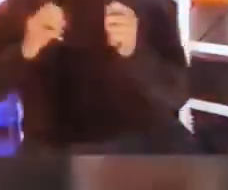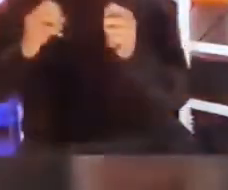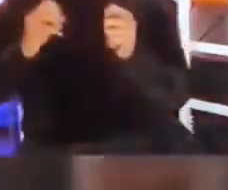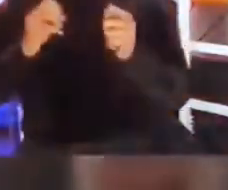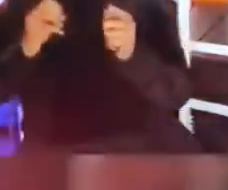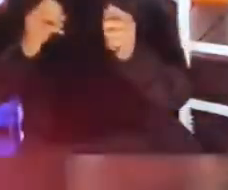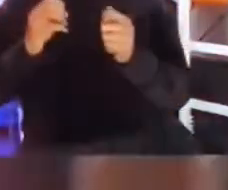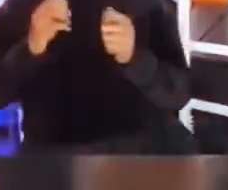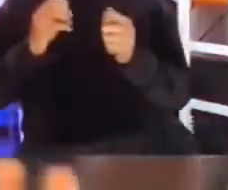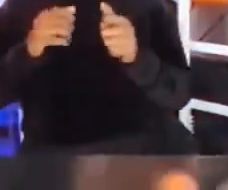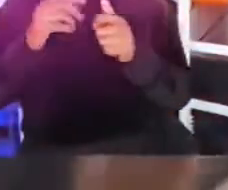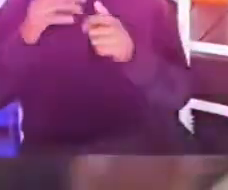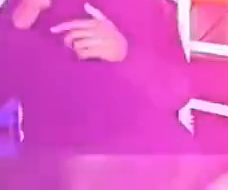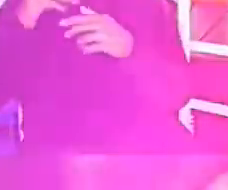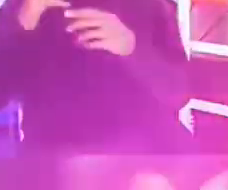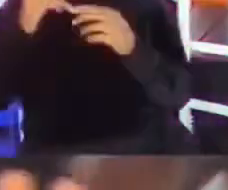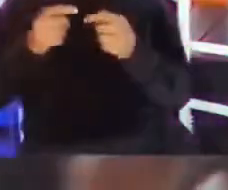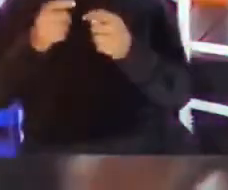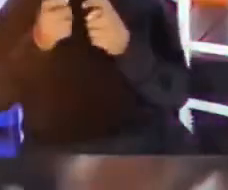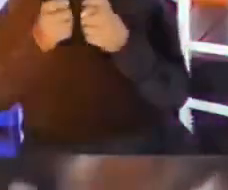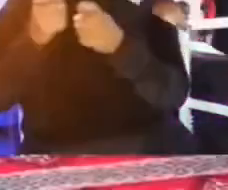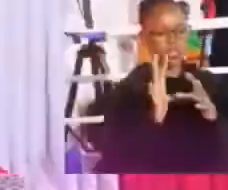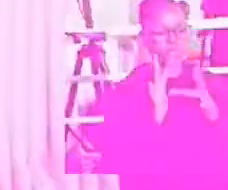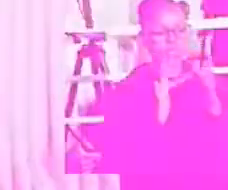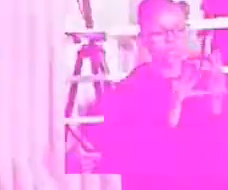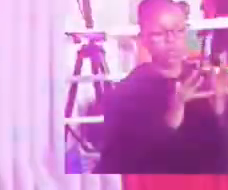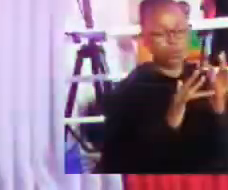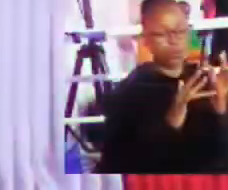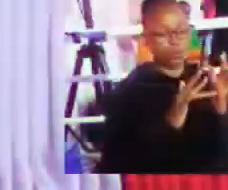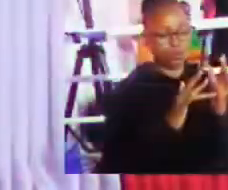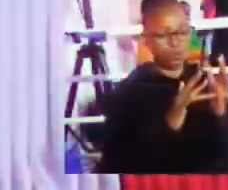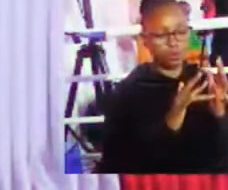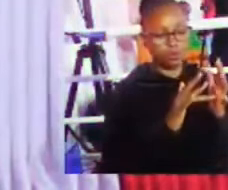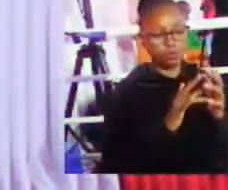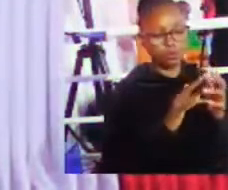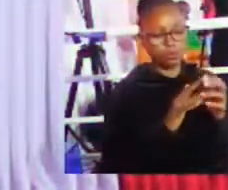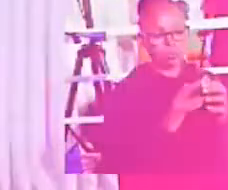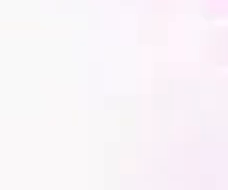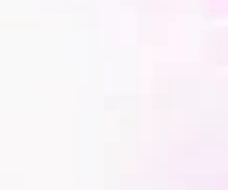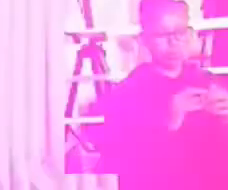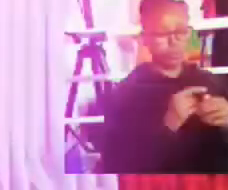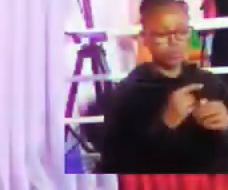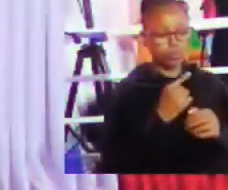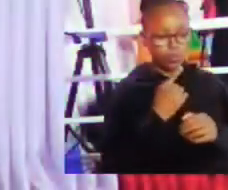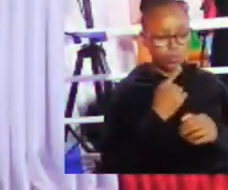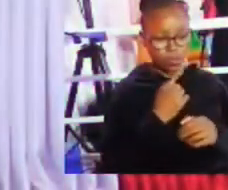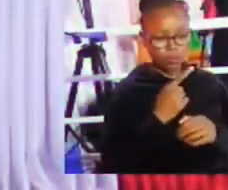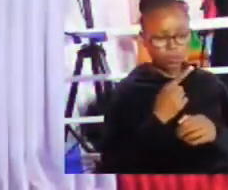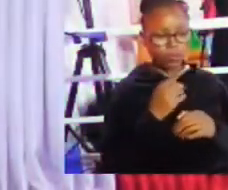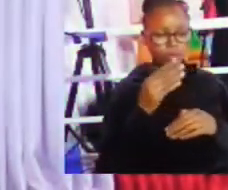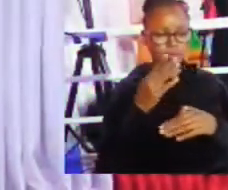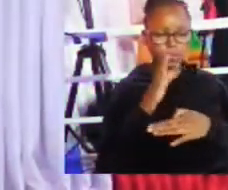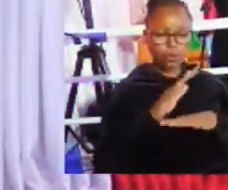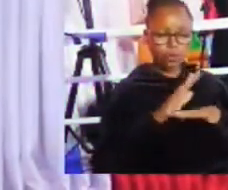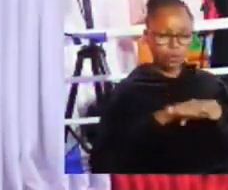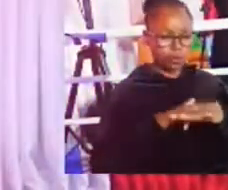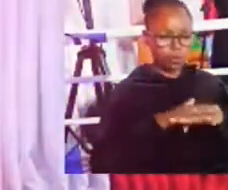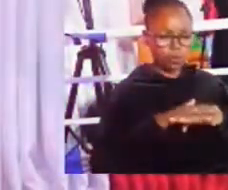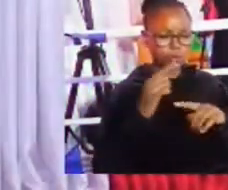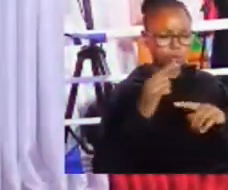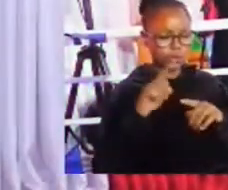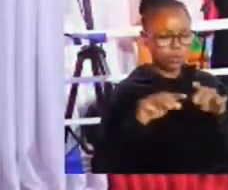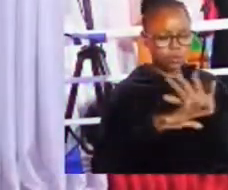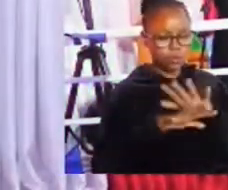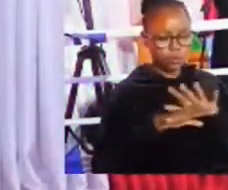Uyo zamakaga. Amen. Uyo konwa magaira. Tupura kanduaga kuire gaine wega. Mwambia sante ni kwa sababu